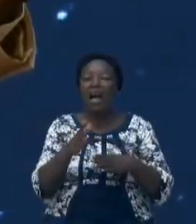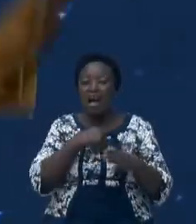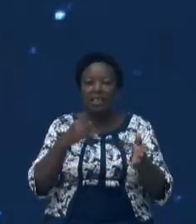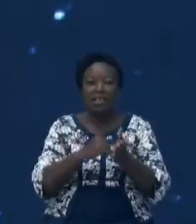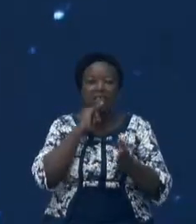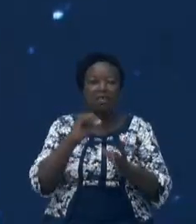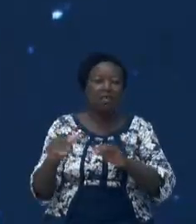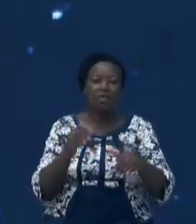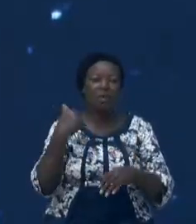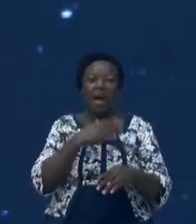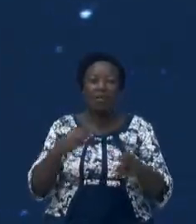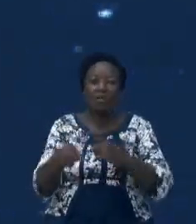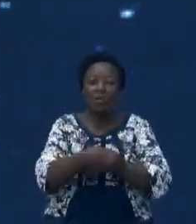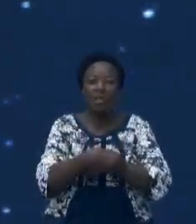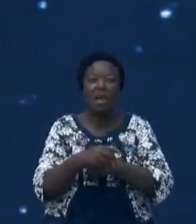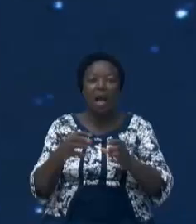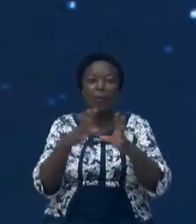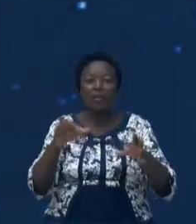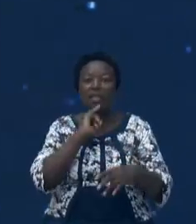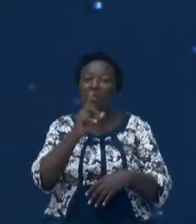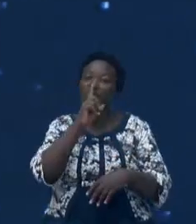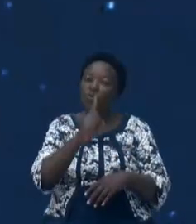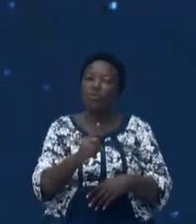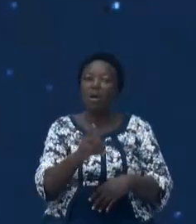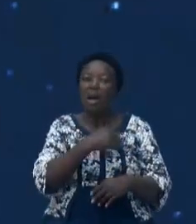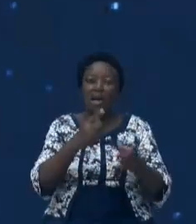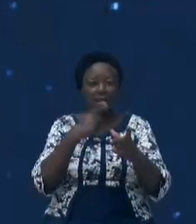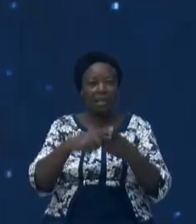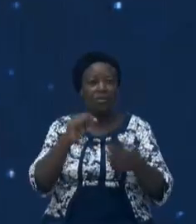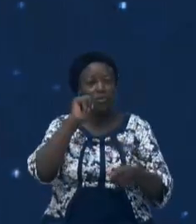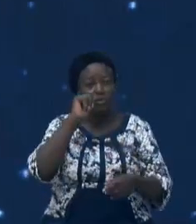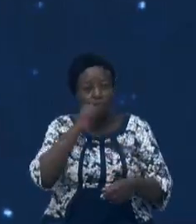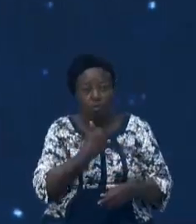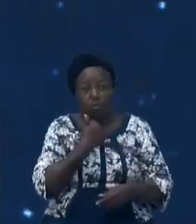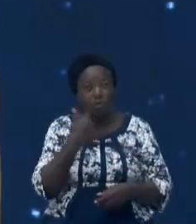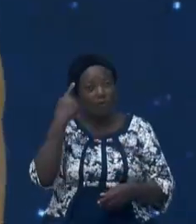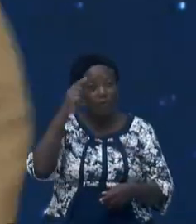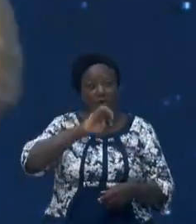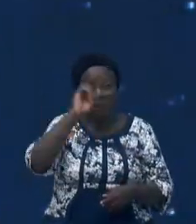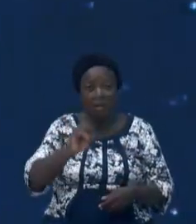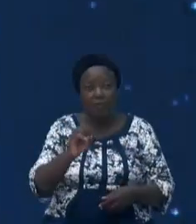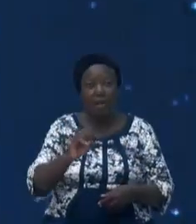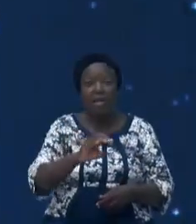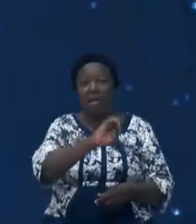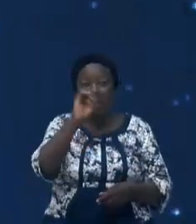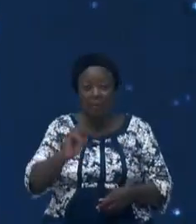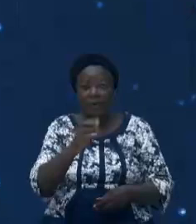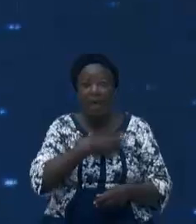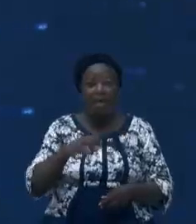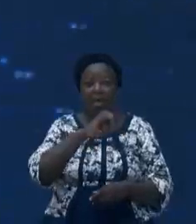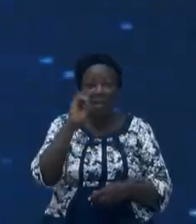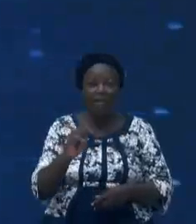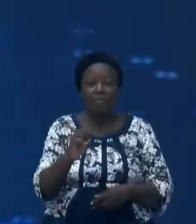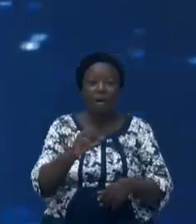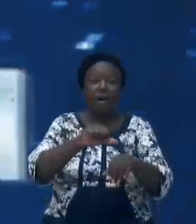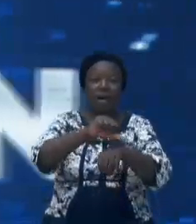fait aujourd'hui l'abondance est assuré et demain ou